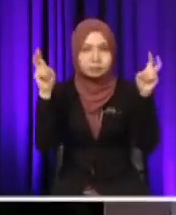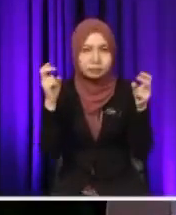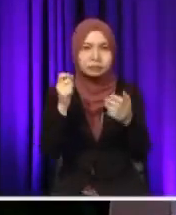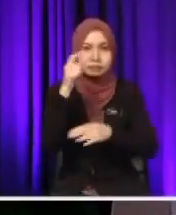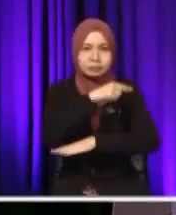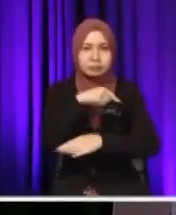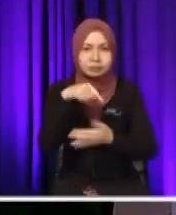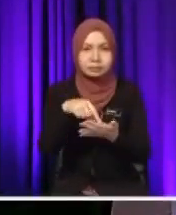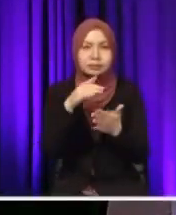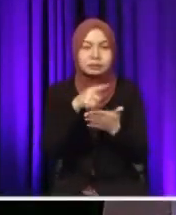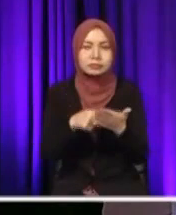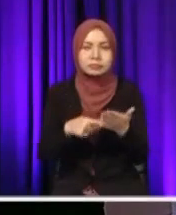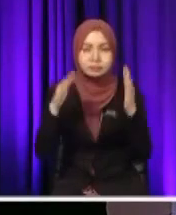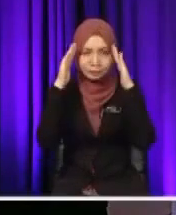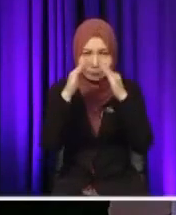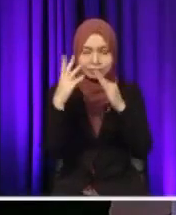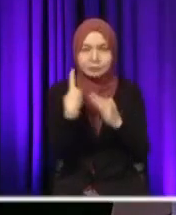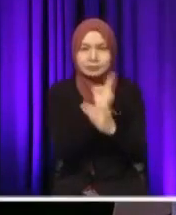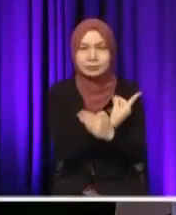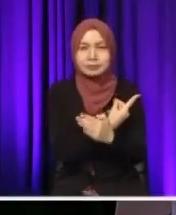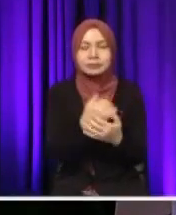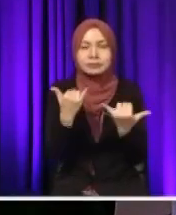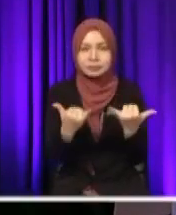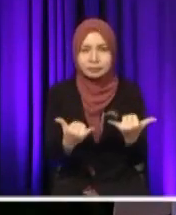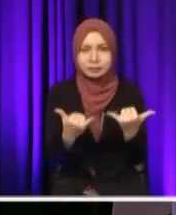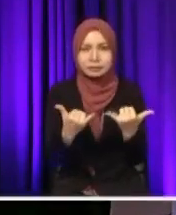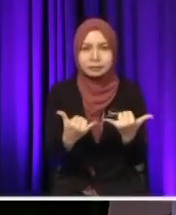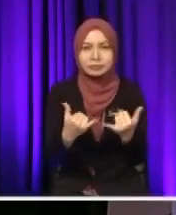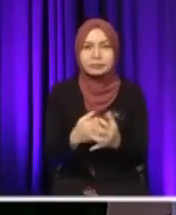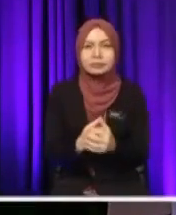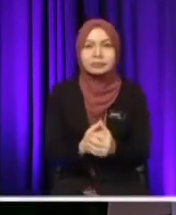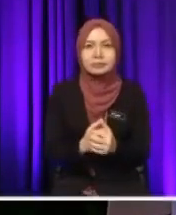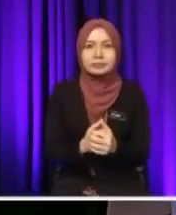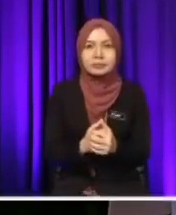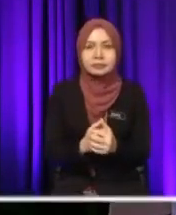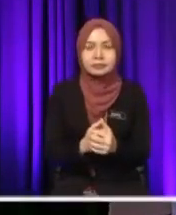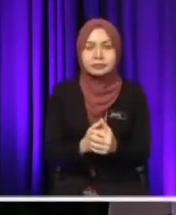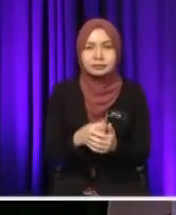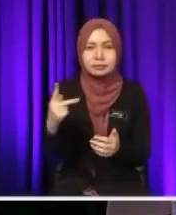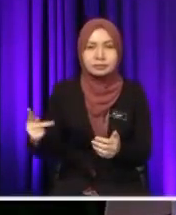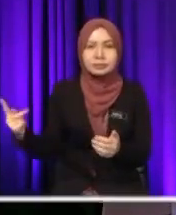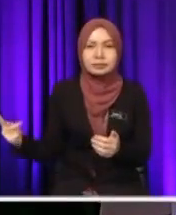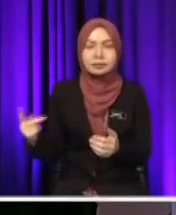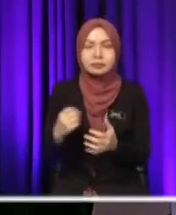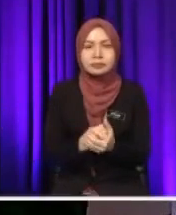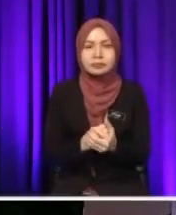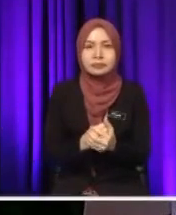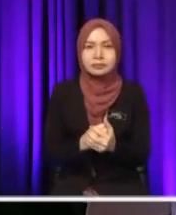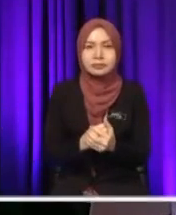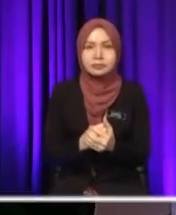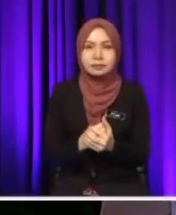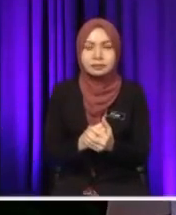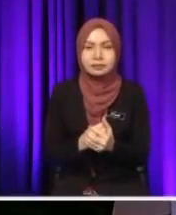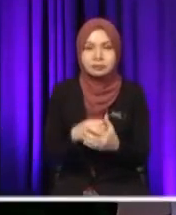kepada komponen dan komposisi minyak sawit. Kita tahu bahawa buah kelapa sawit menghasilkan minyak